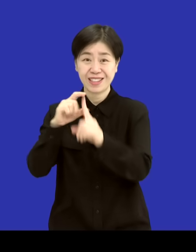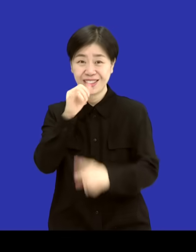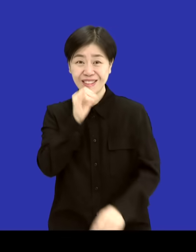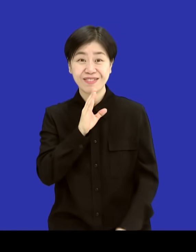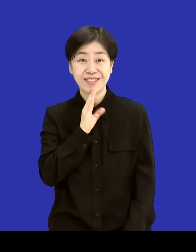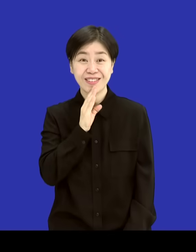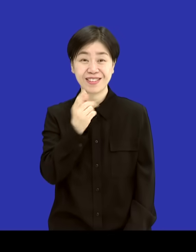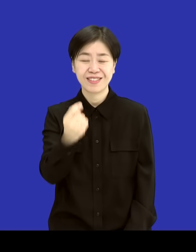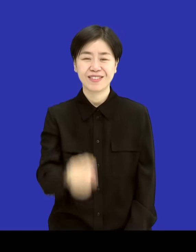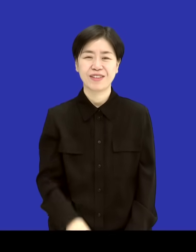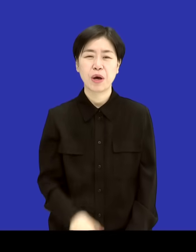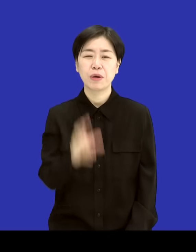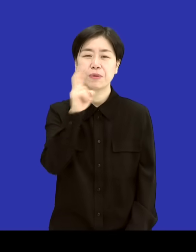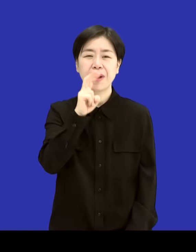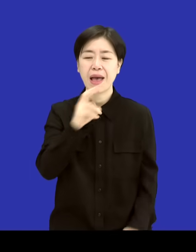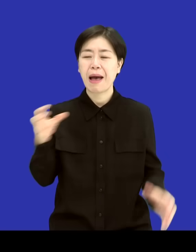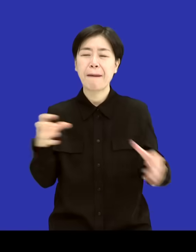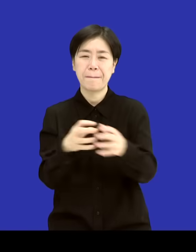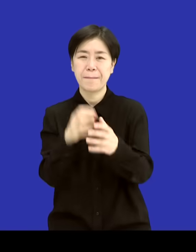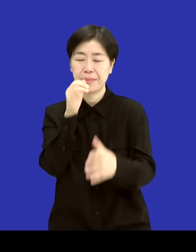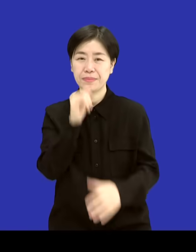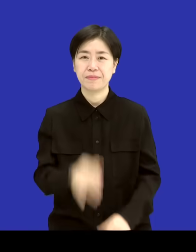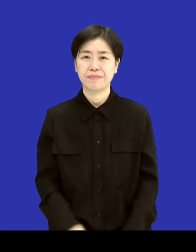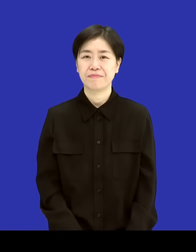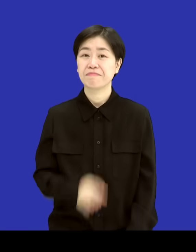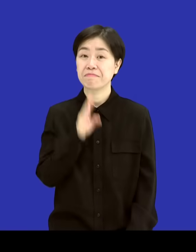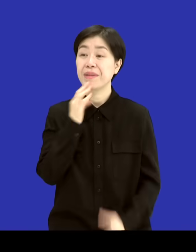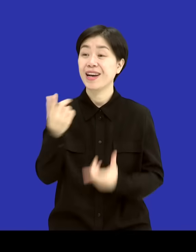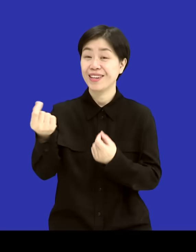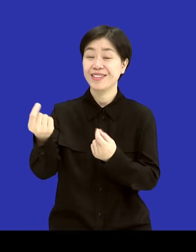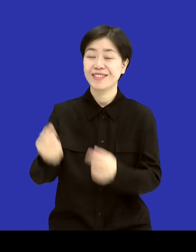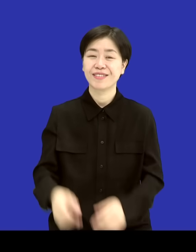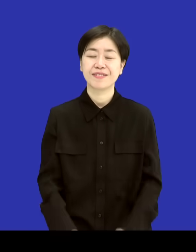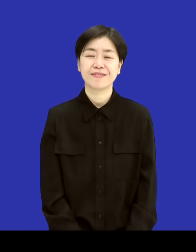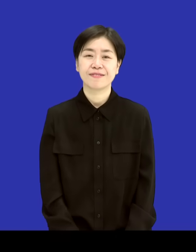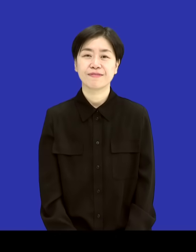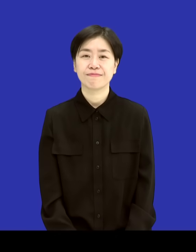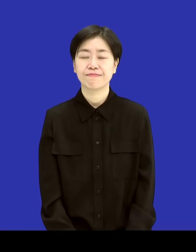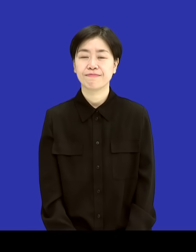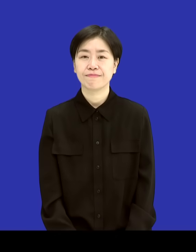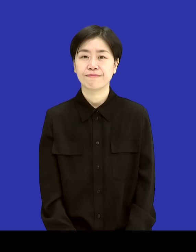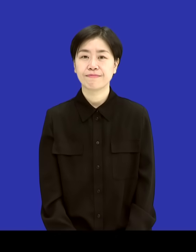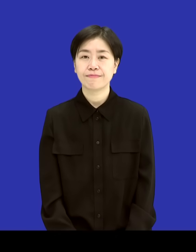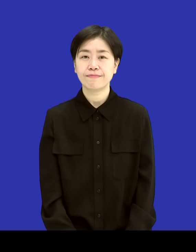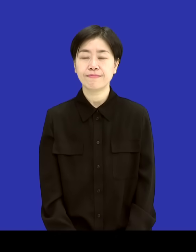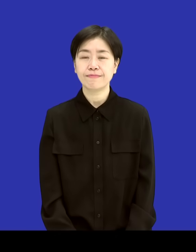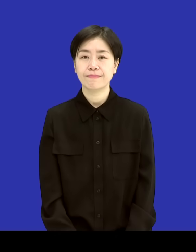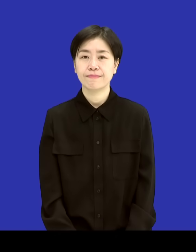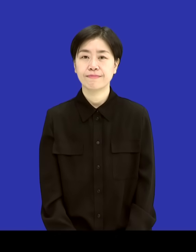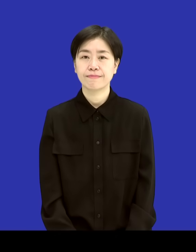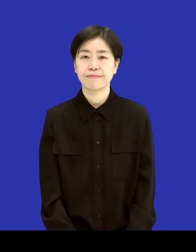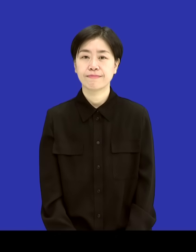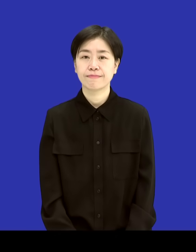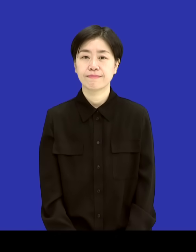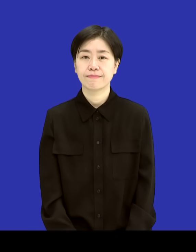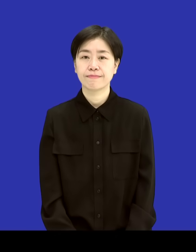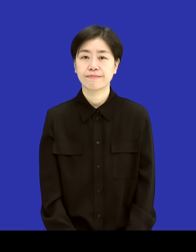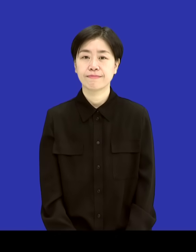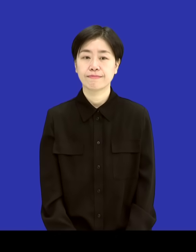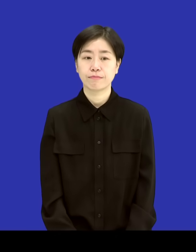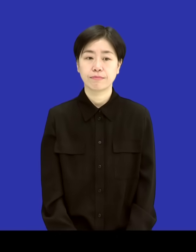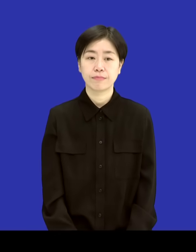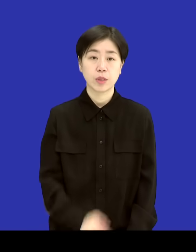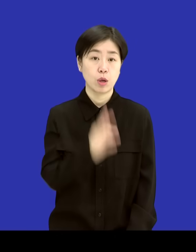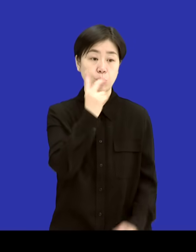넣어줘야 돼요. 넣어주면 예. 네, 맞아요. 그런 것 같이 했었고 네. 네, 그랬는데 이제 학교에서